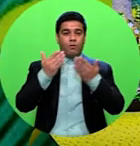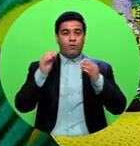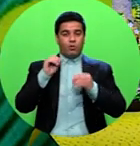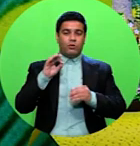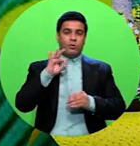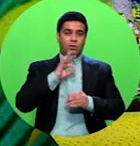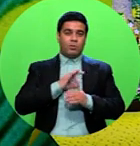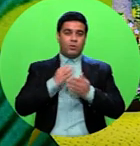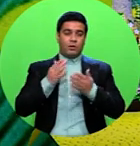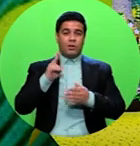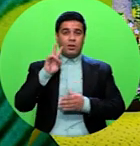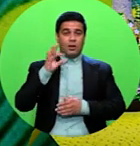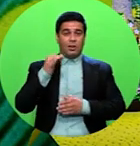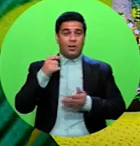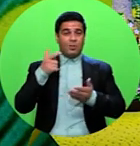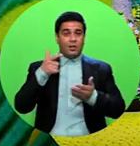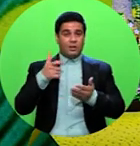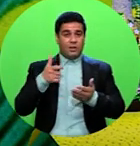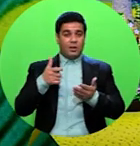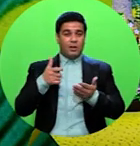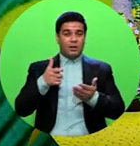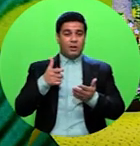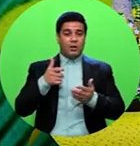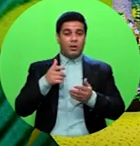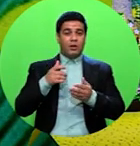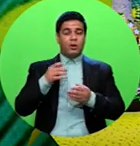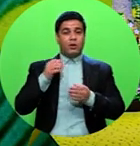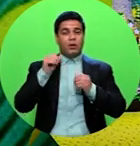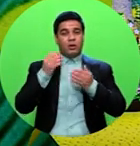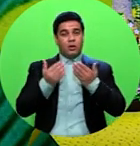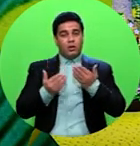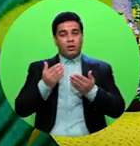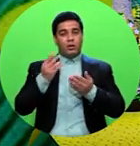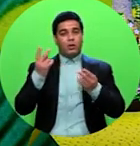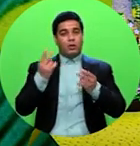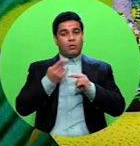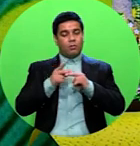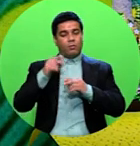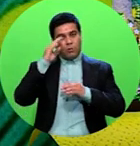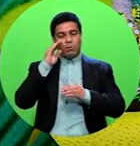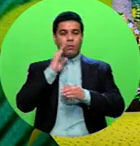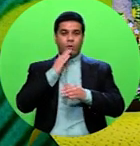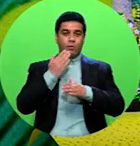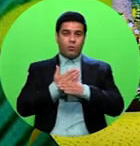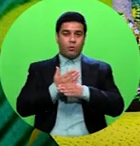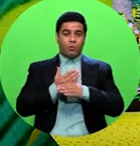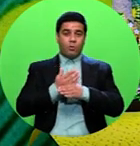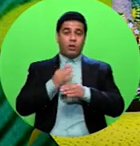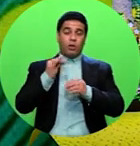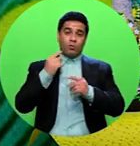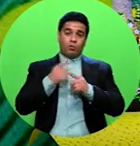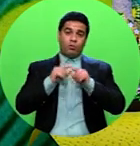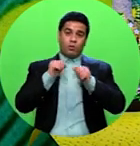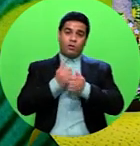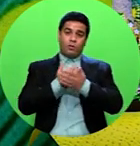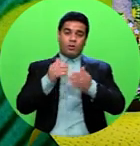воспользоваться также клей-пистолетом, но для этого понадобится помощь мамы. Но также вы